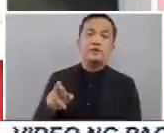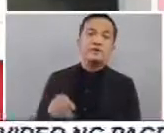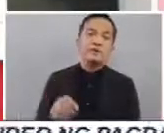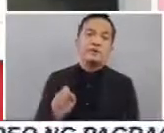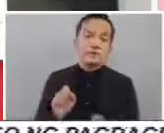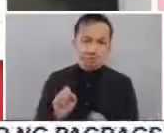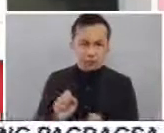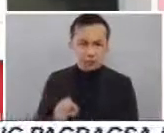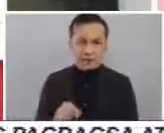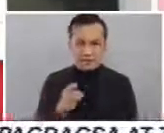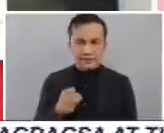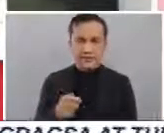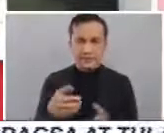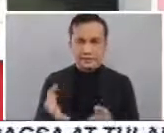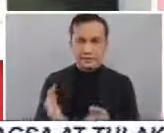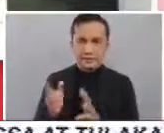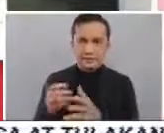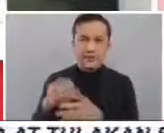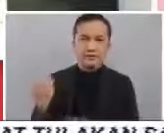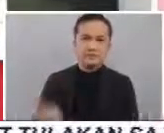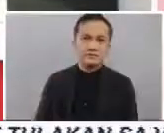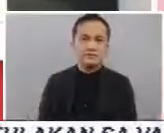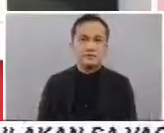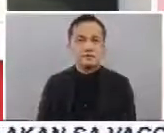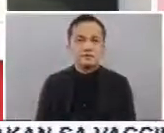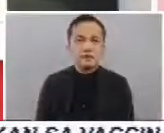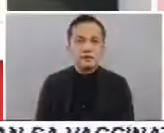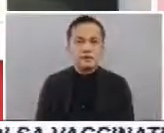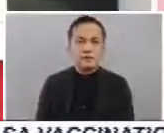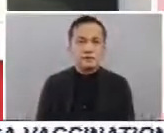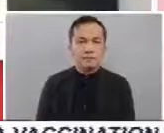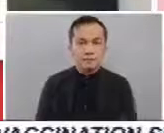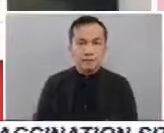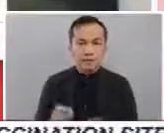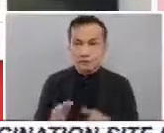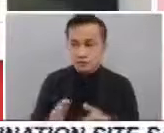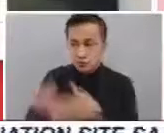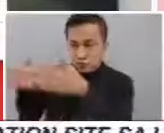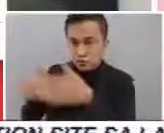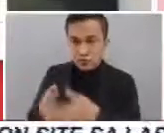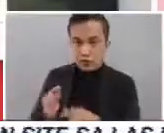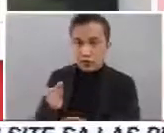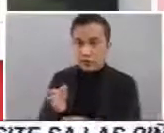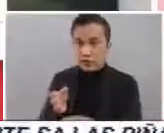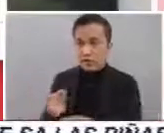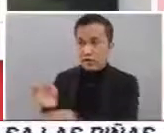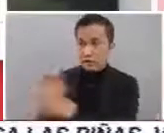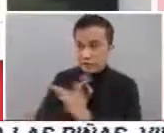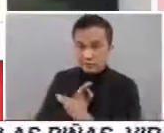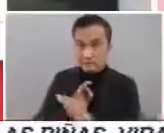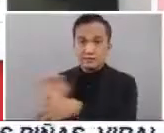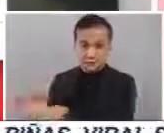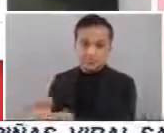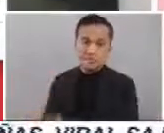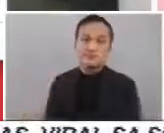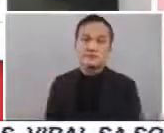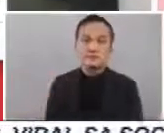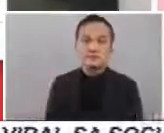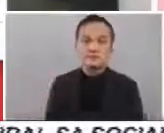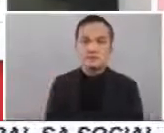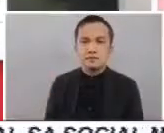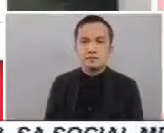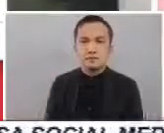panghuhuli o pag-aresto sa mga sasaway o pasaway o susuway sa mahigpit